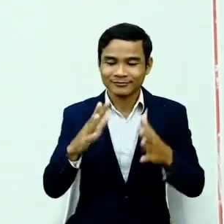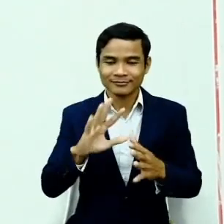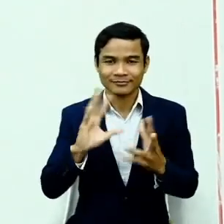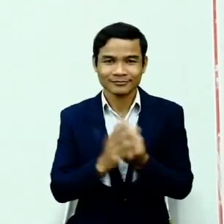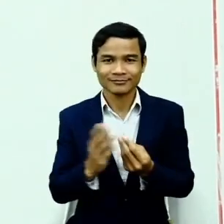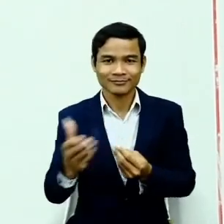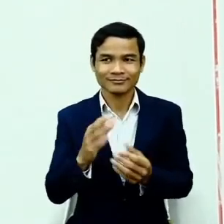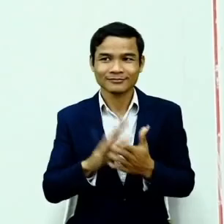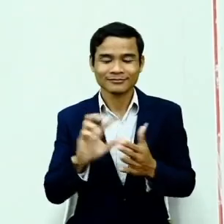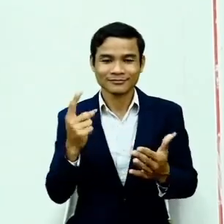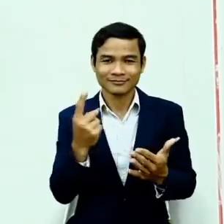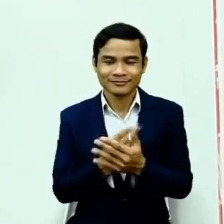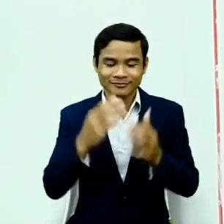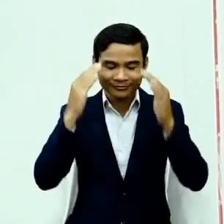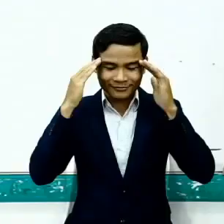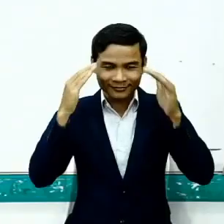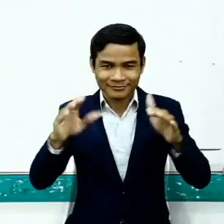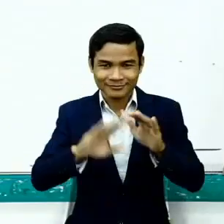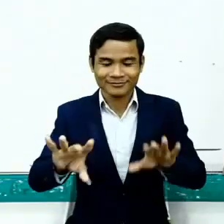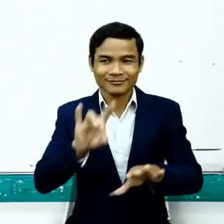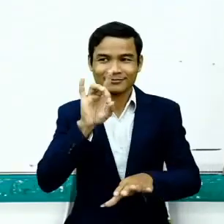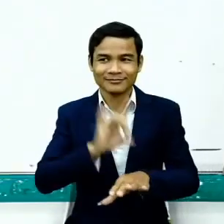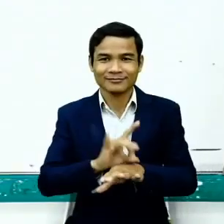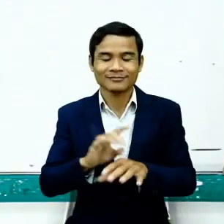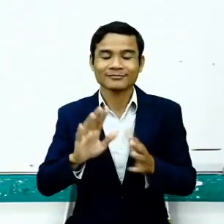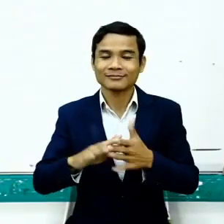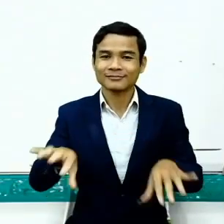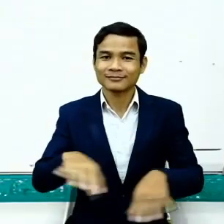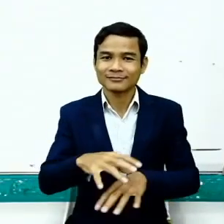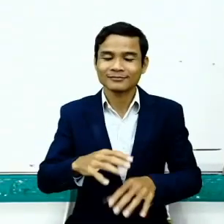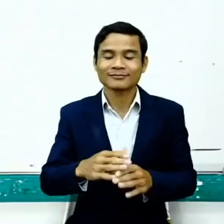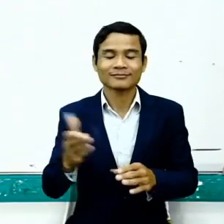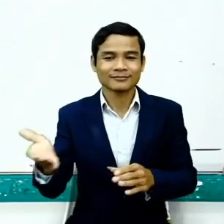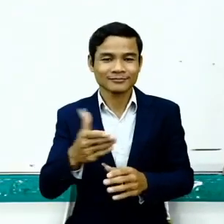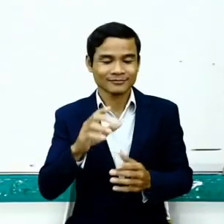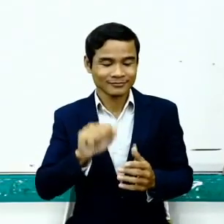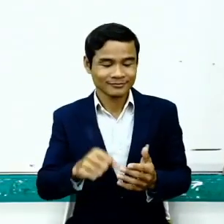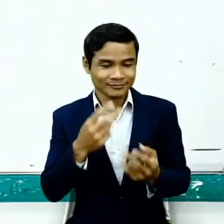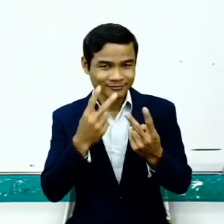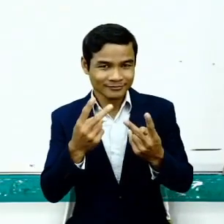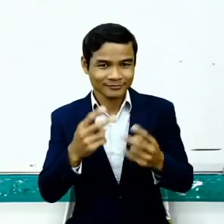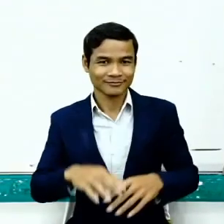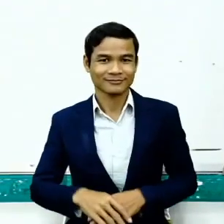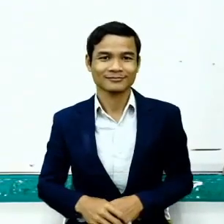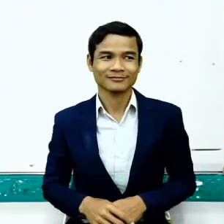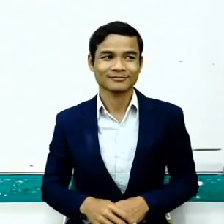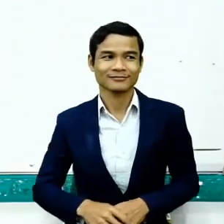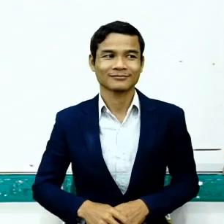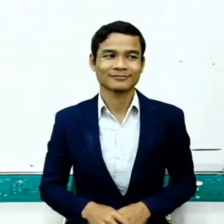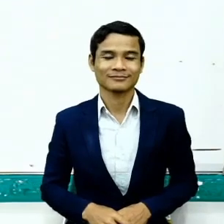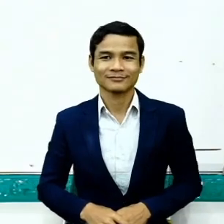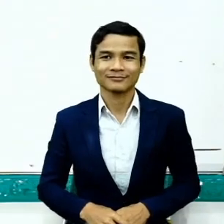nè nè, đòi vô kết tục nè. Chà, bây đây nè cổ mình sẽ cảm ạp hiệu với con trời tạm đàn nè con nè. Tỏ. Chà.